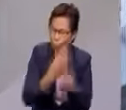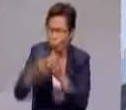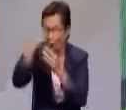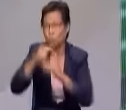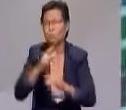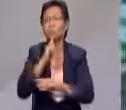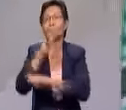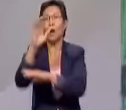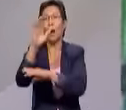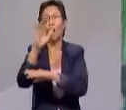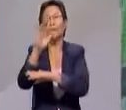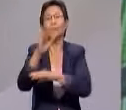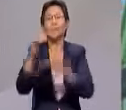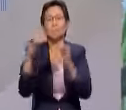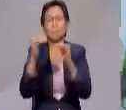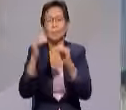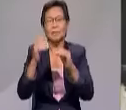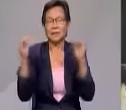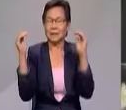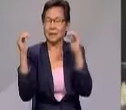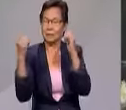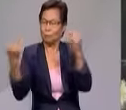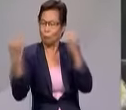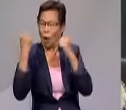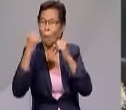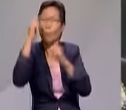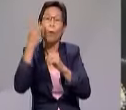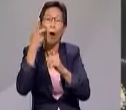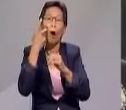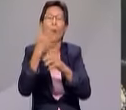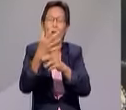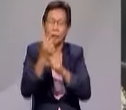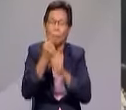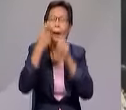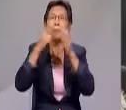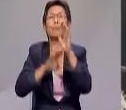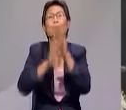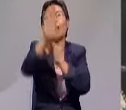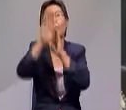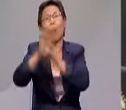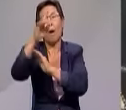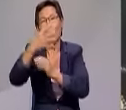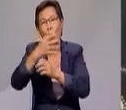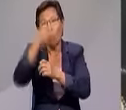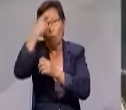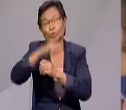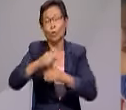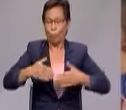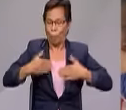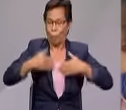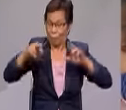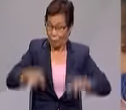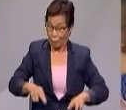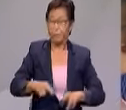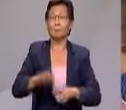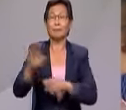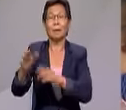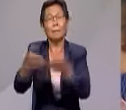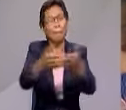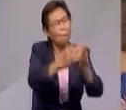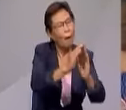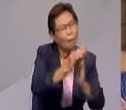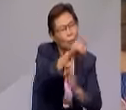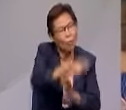kestabilan politik agar segala perancangan pembangunan dapat dilaksana demi kesejahteraan rakyat. Dalam pada itu, beliau juga meminta